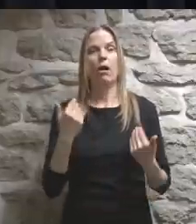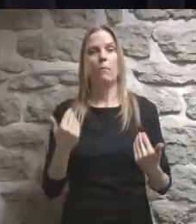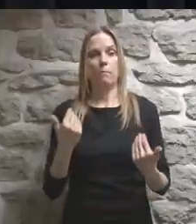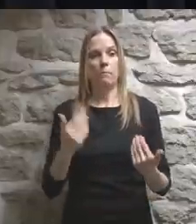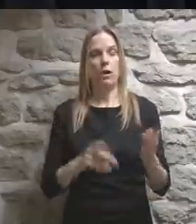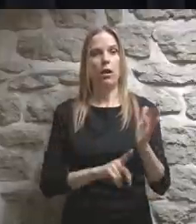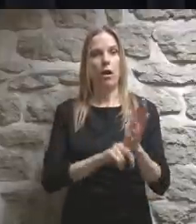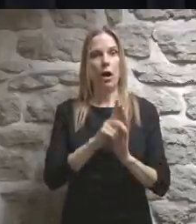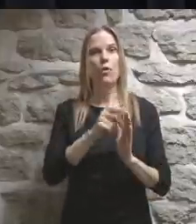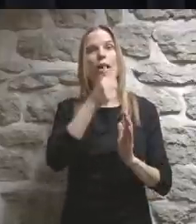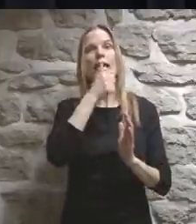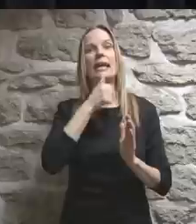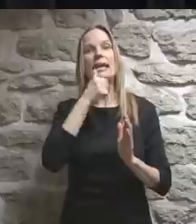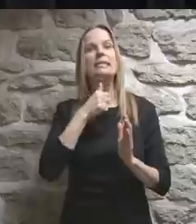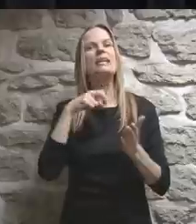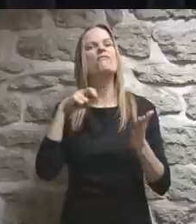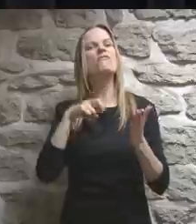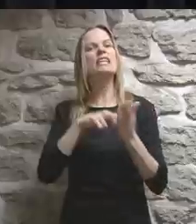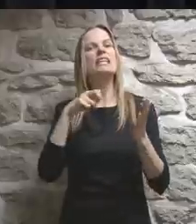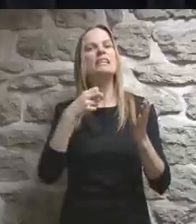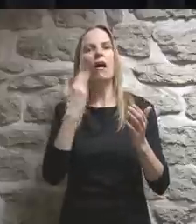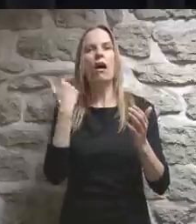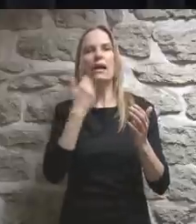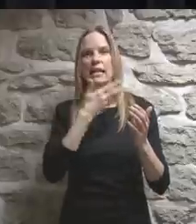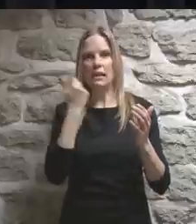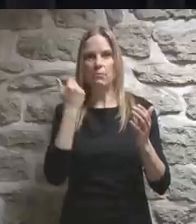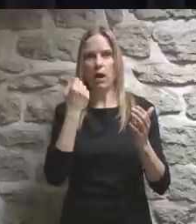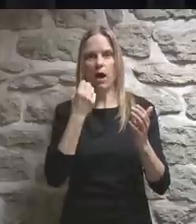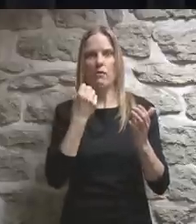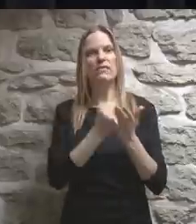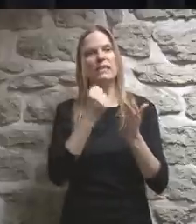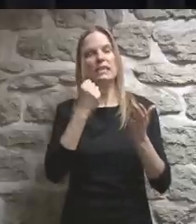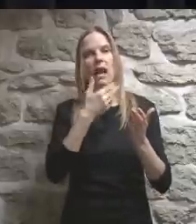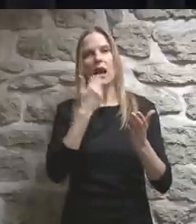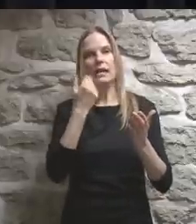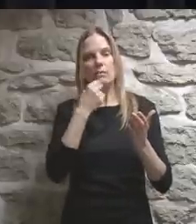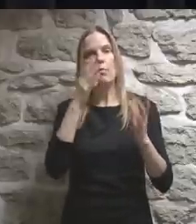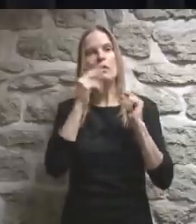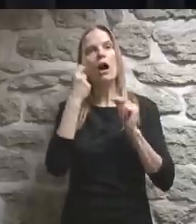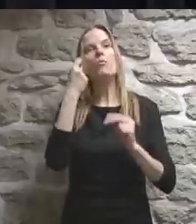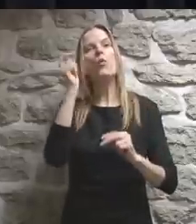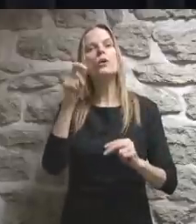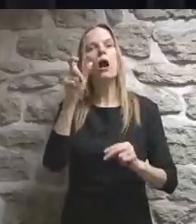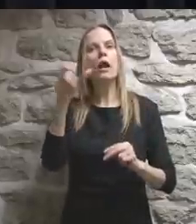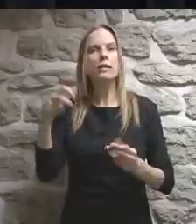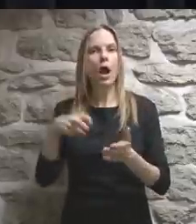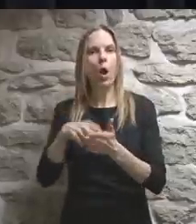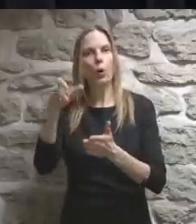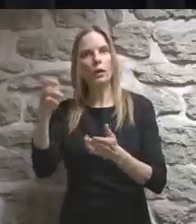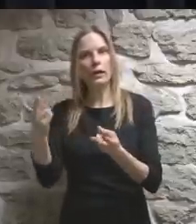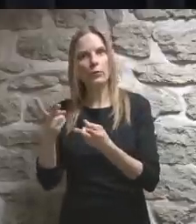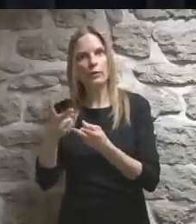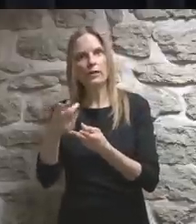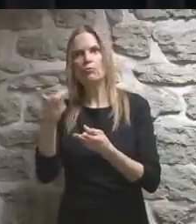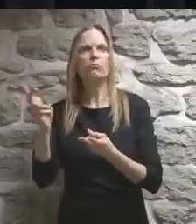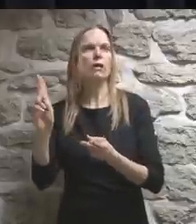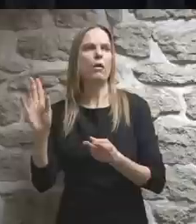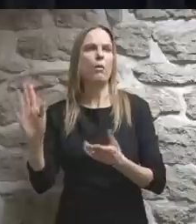nüüdsest Eestisse viisavabalt siseneda need Ukraina kodanikud, kellel pole biomeetrilist